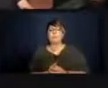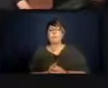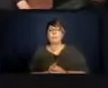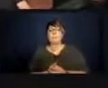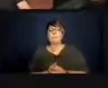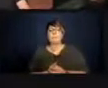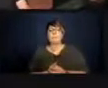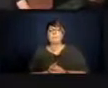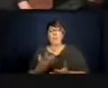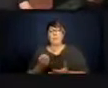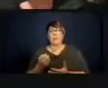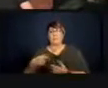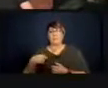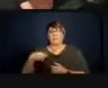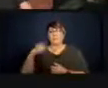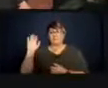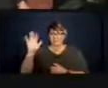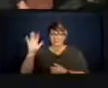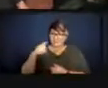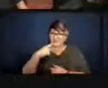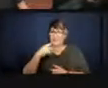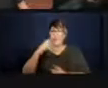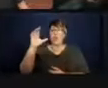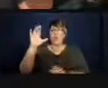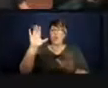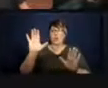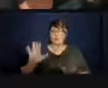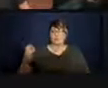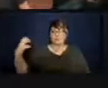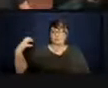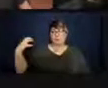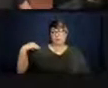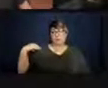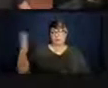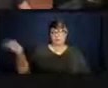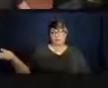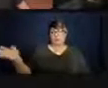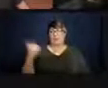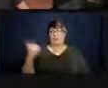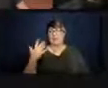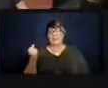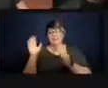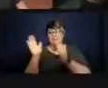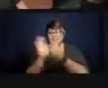na mkuu Polio. Pia ningependa kusema ya kuwa kuna